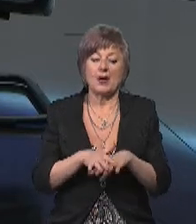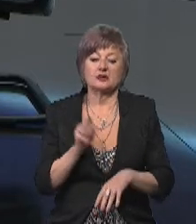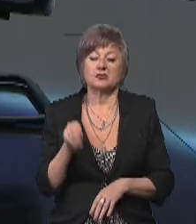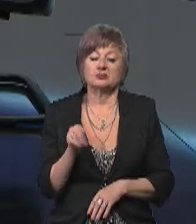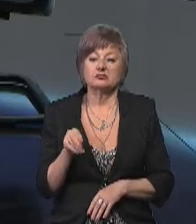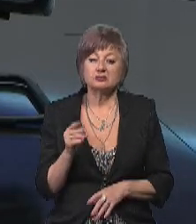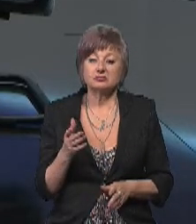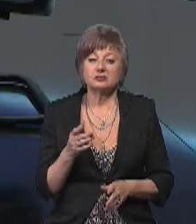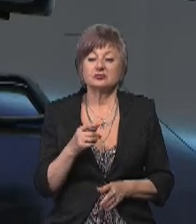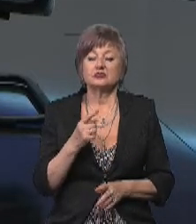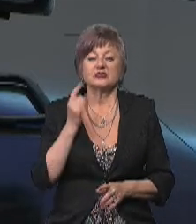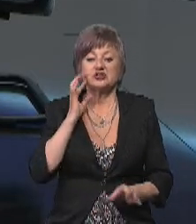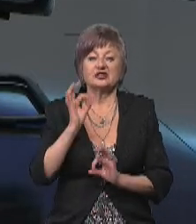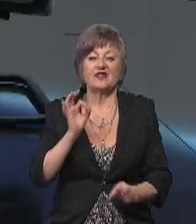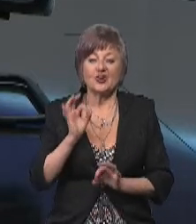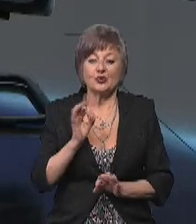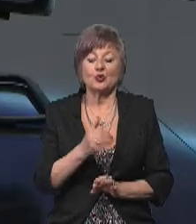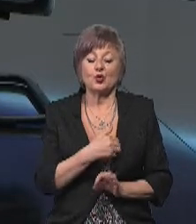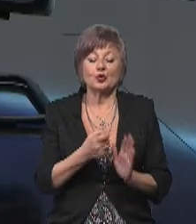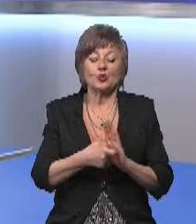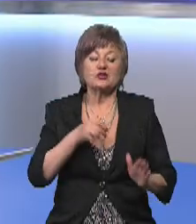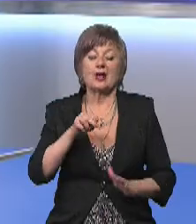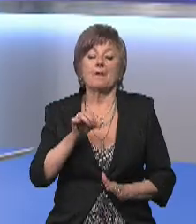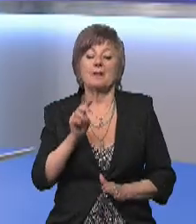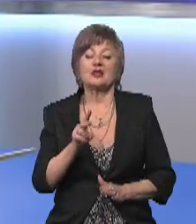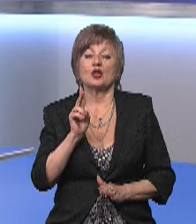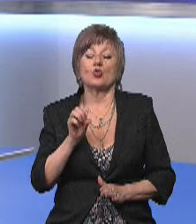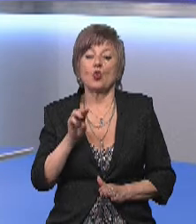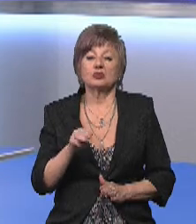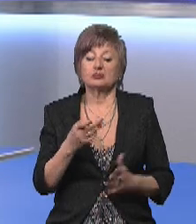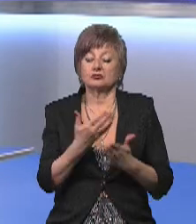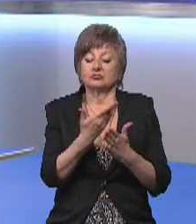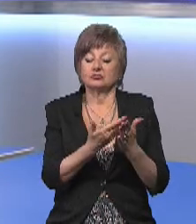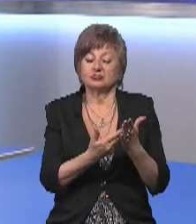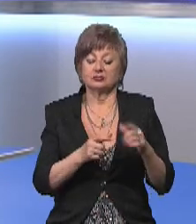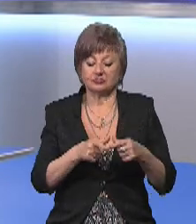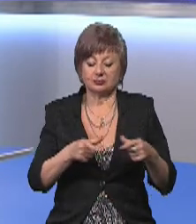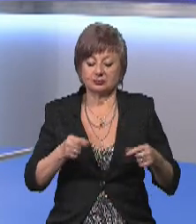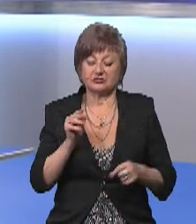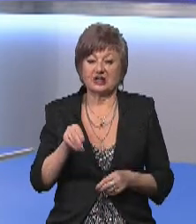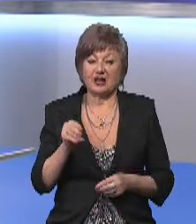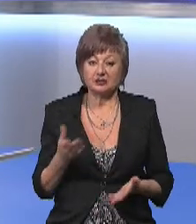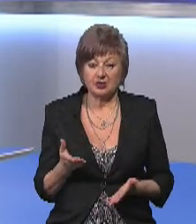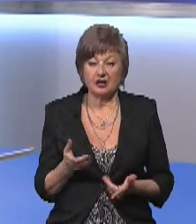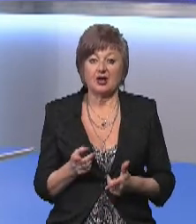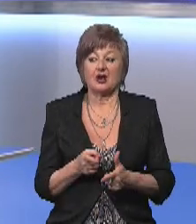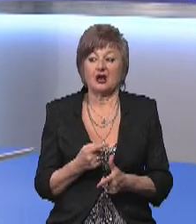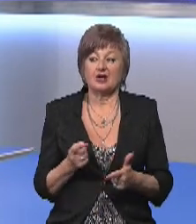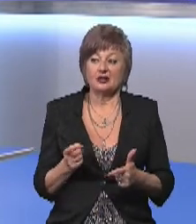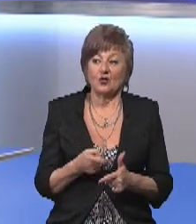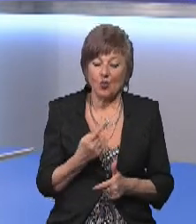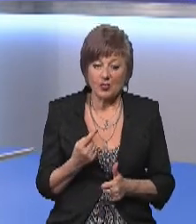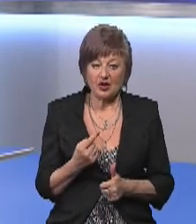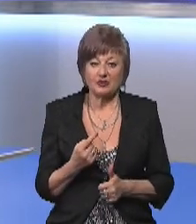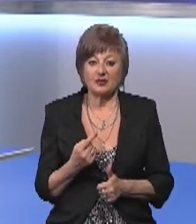телефонують, намагаються дізнатися пін-код та інші дані з картки. Це, по-перше, потрібно розуміти,